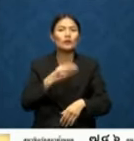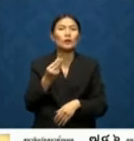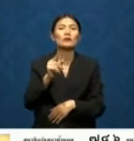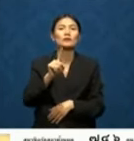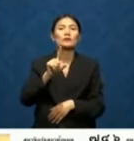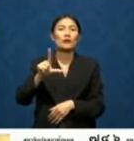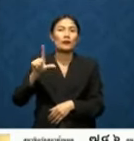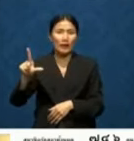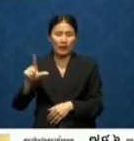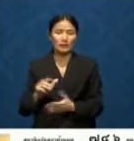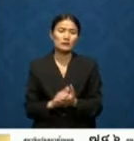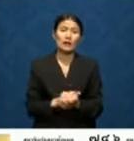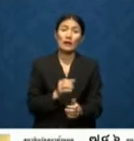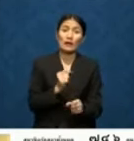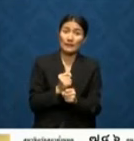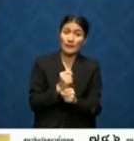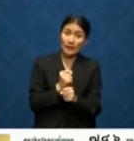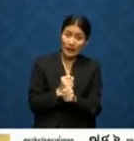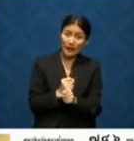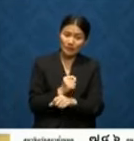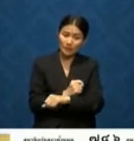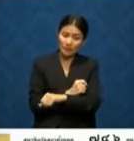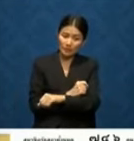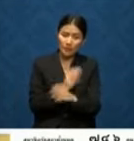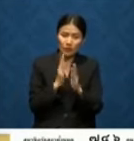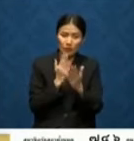งานอยู่ที่1ล้านคน